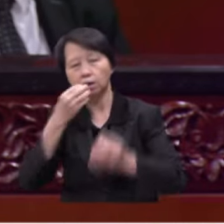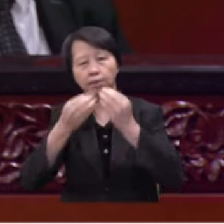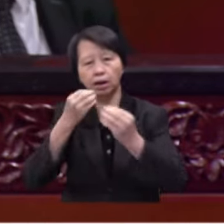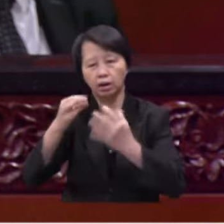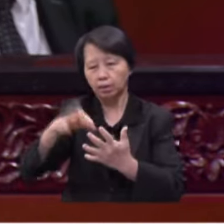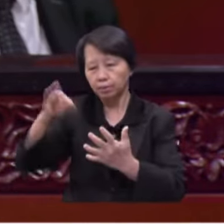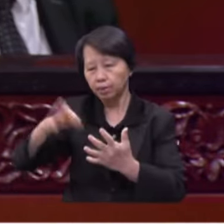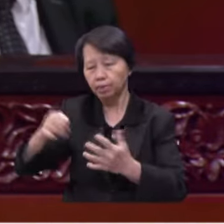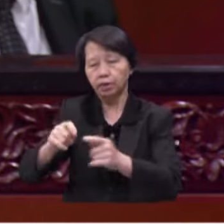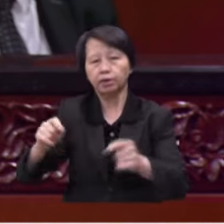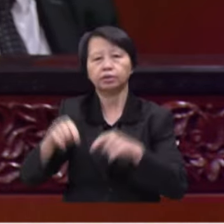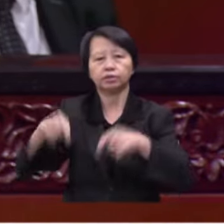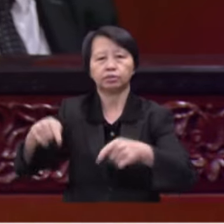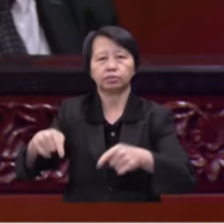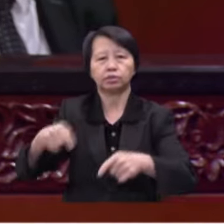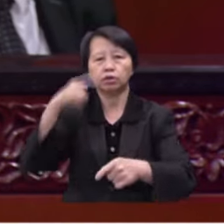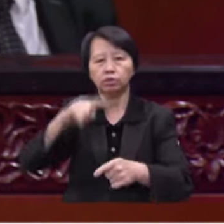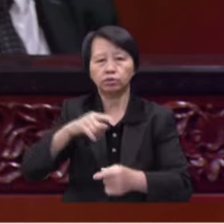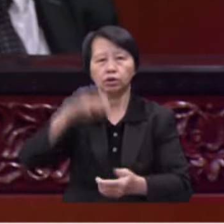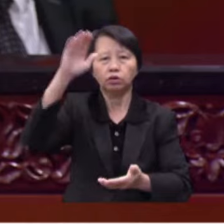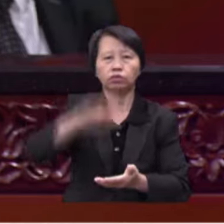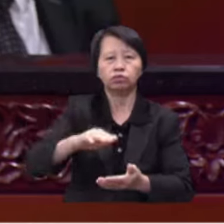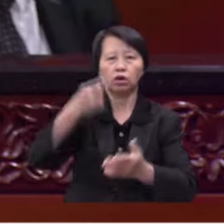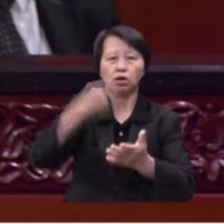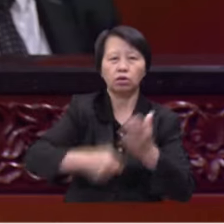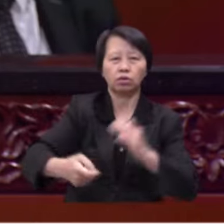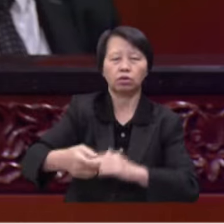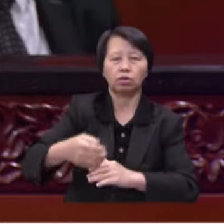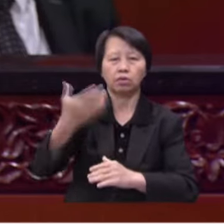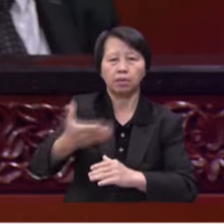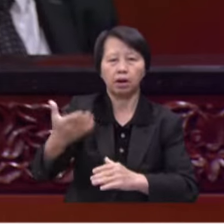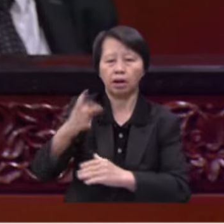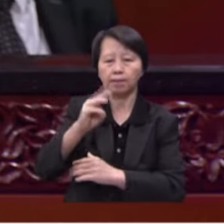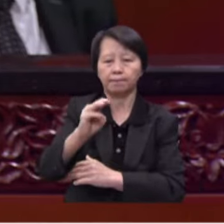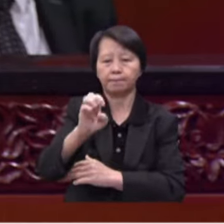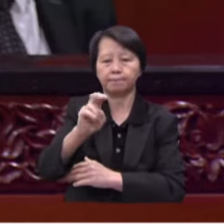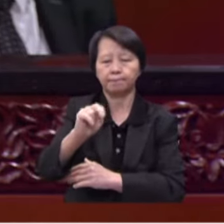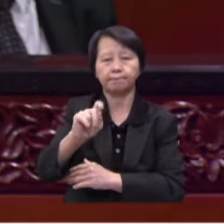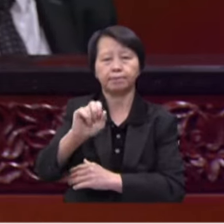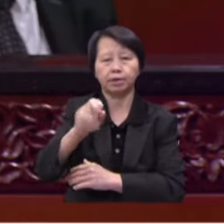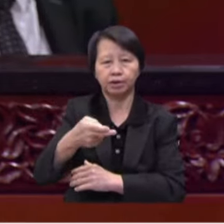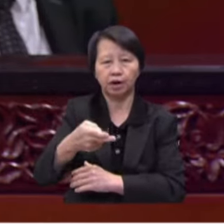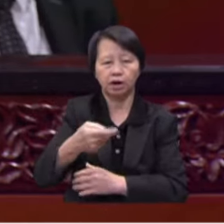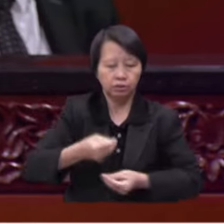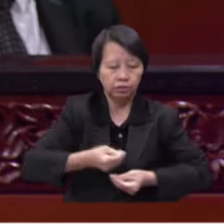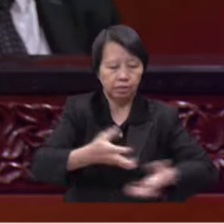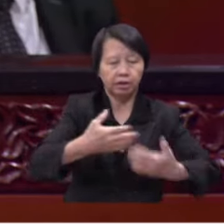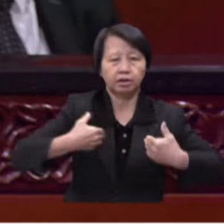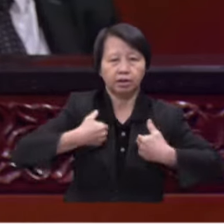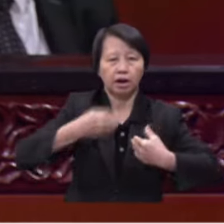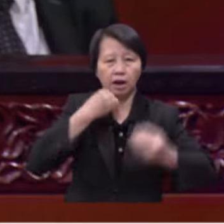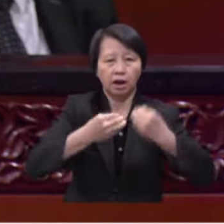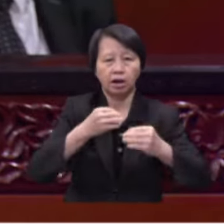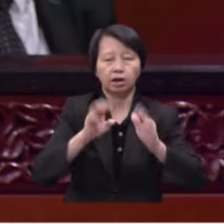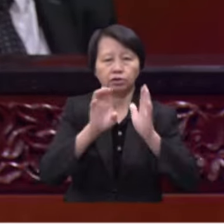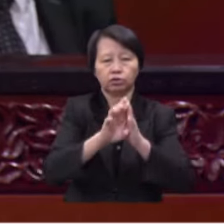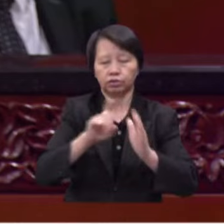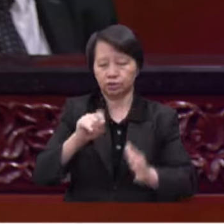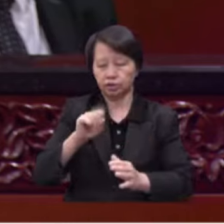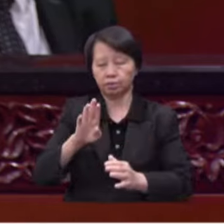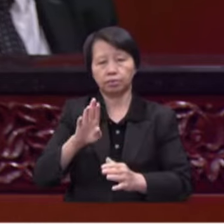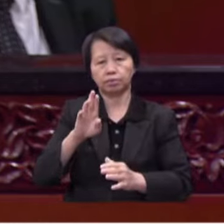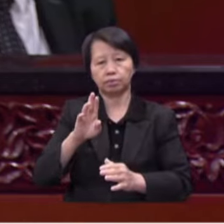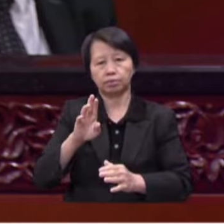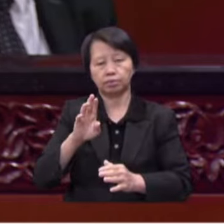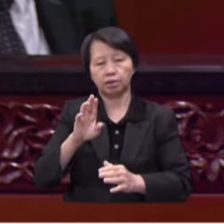alternatif tempatkan untuk mengurangkan kost paham mente makanan ternakan ini seperti contoh TPS memberi